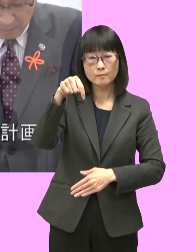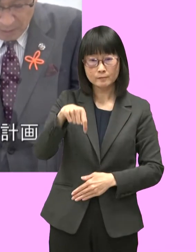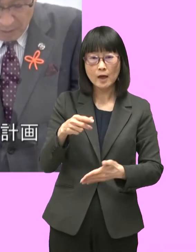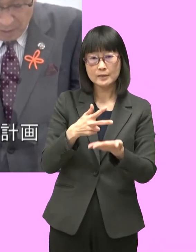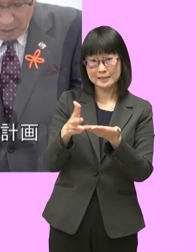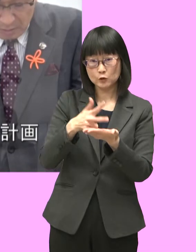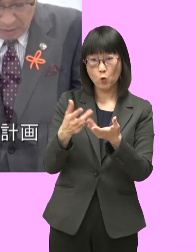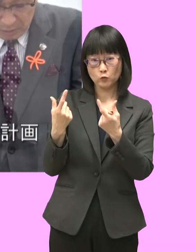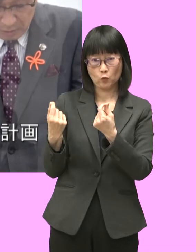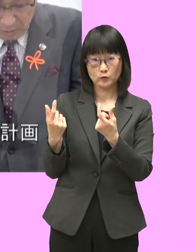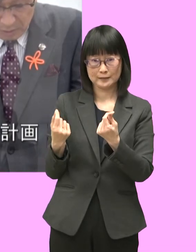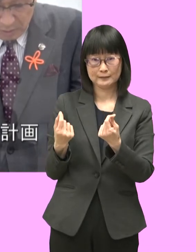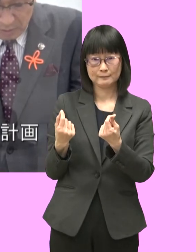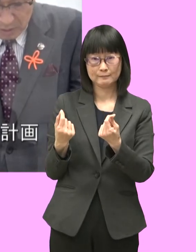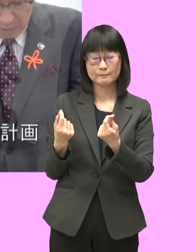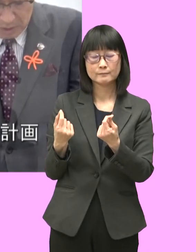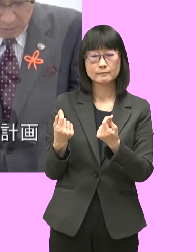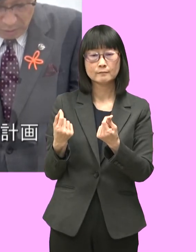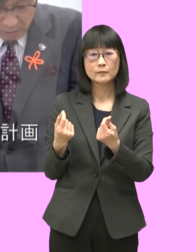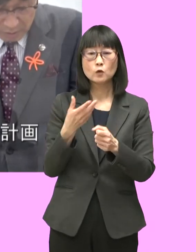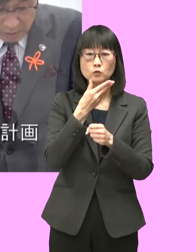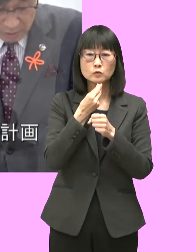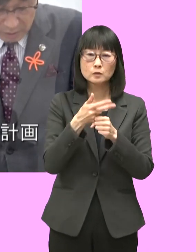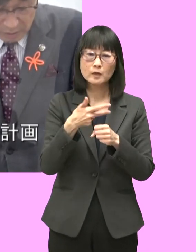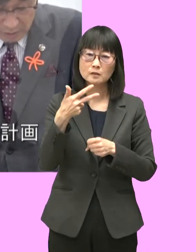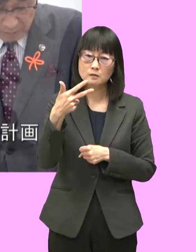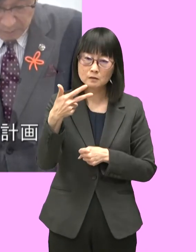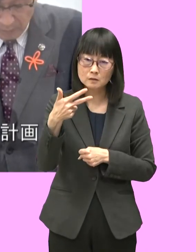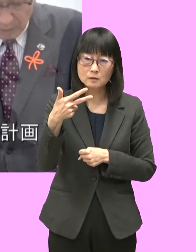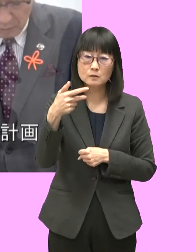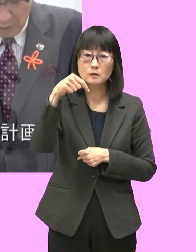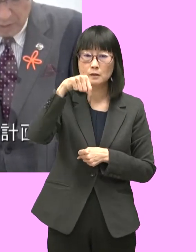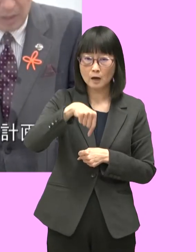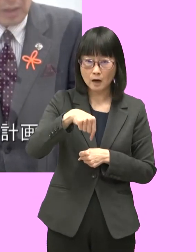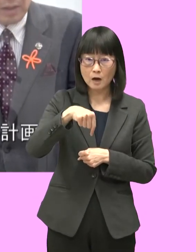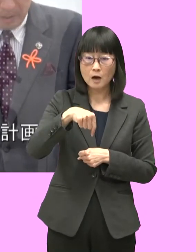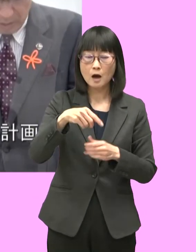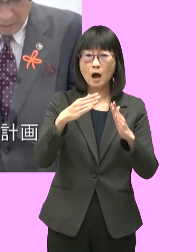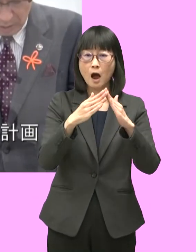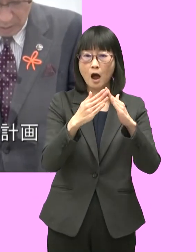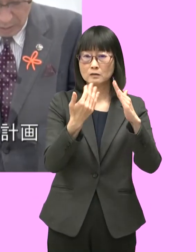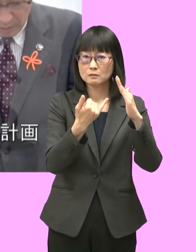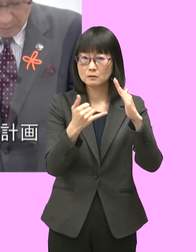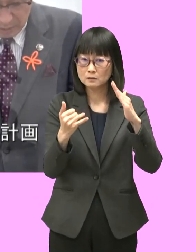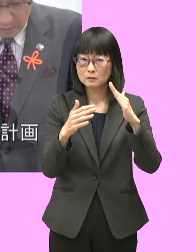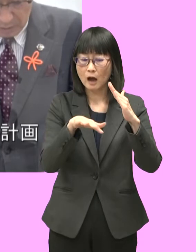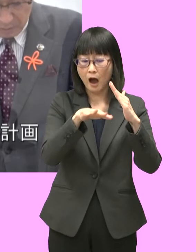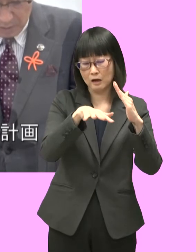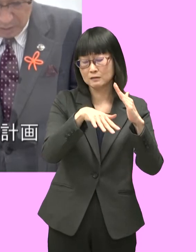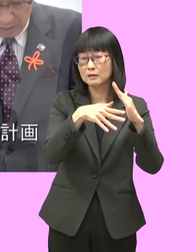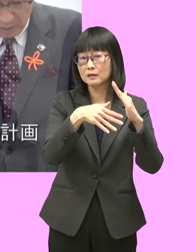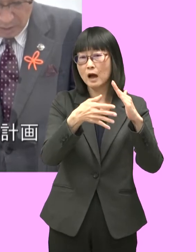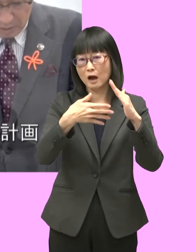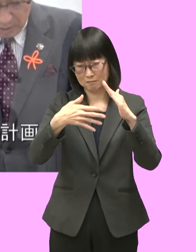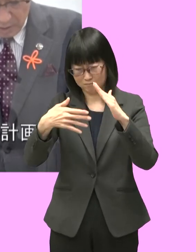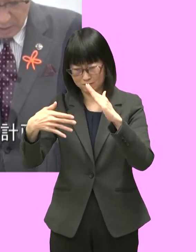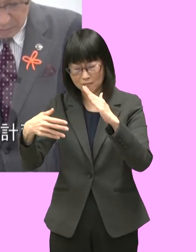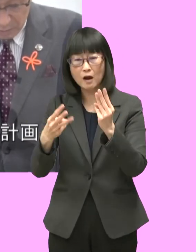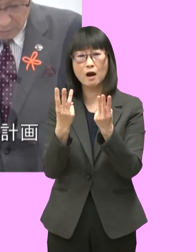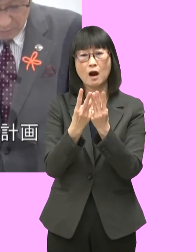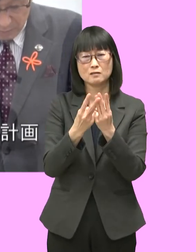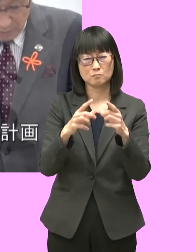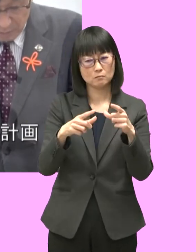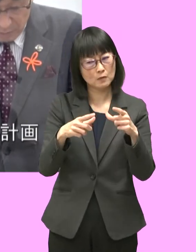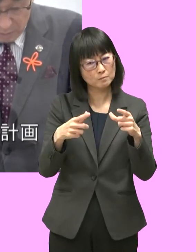まして、まあ、福島市でも、この空き家、増えてまいりまして、